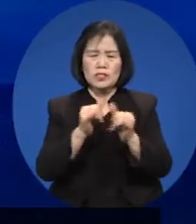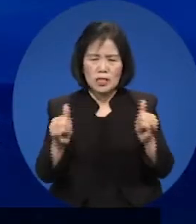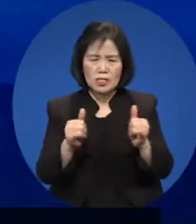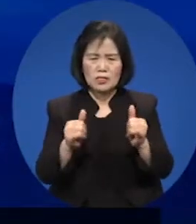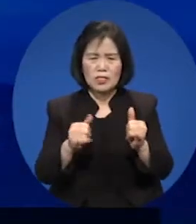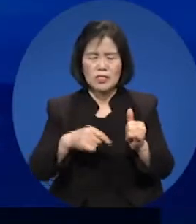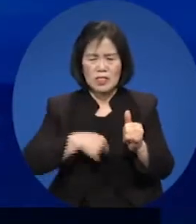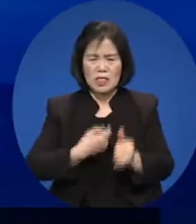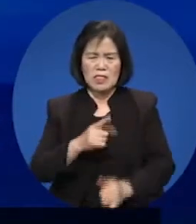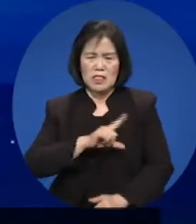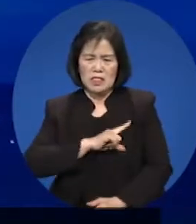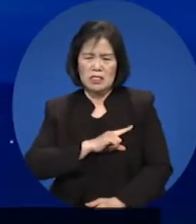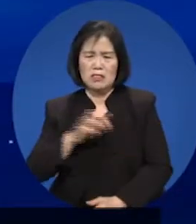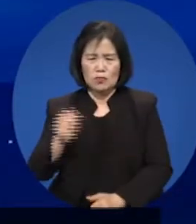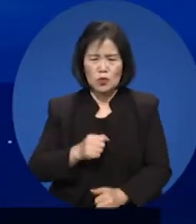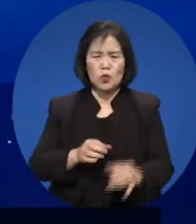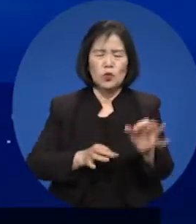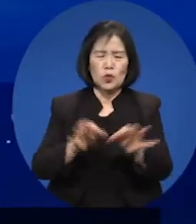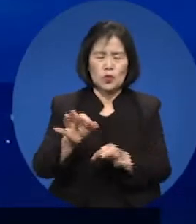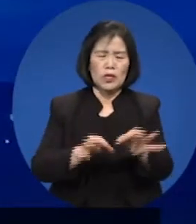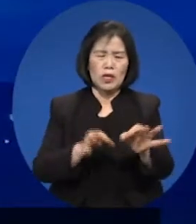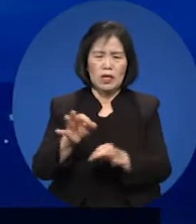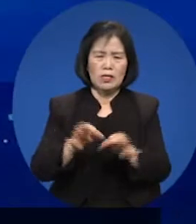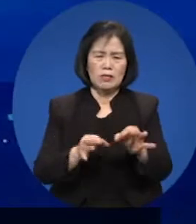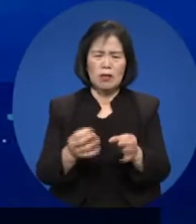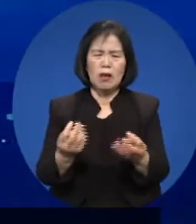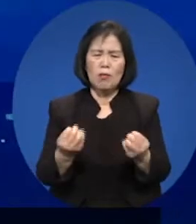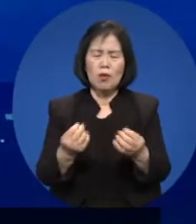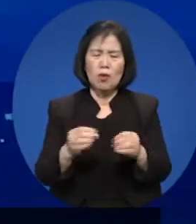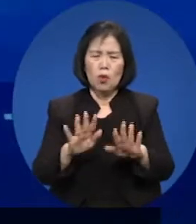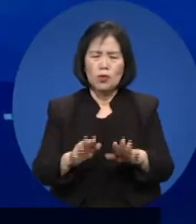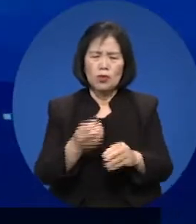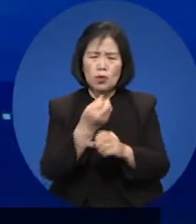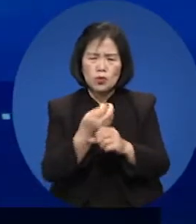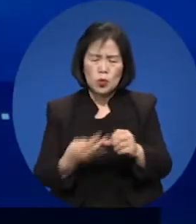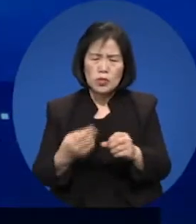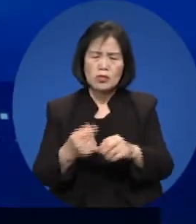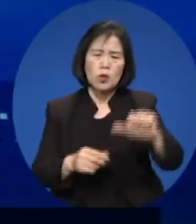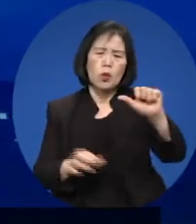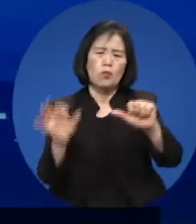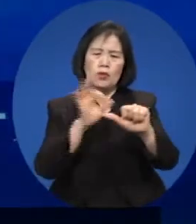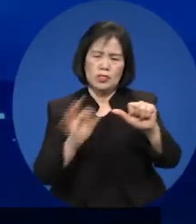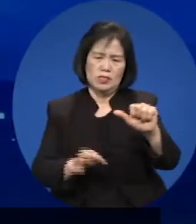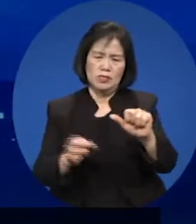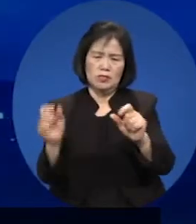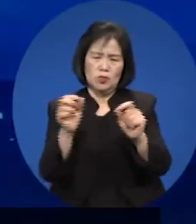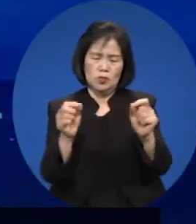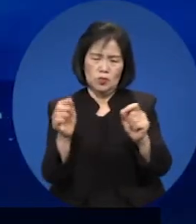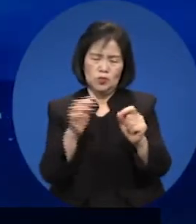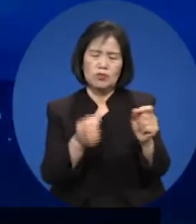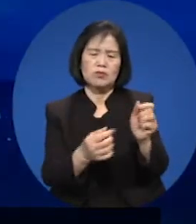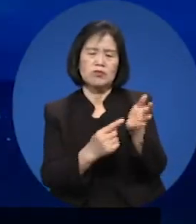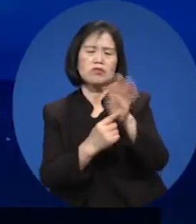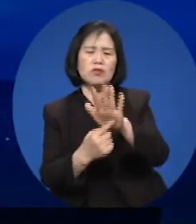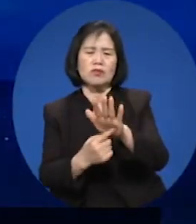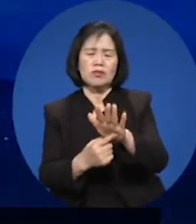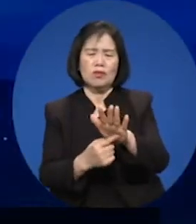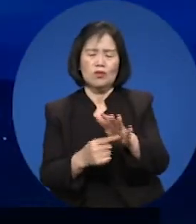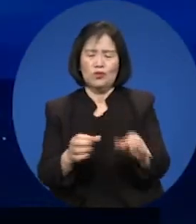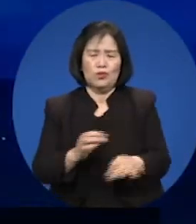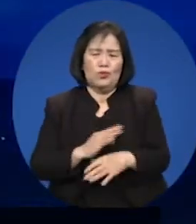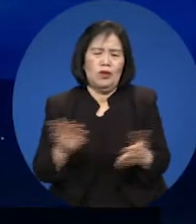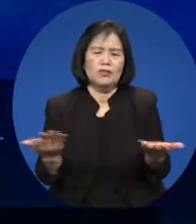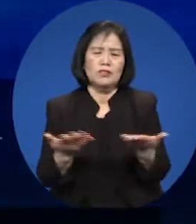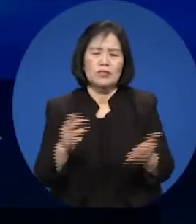자세 실명으로 이렇게 거래를 하는 비율이 오늘 조사에서 마농 퍼센트 가까이 드러났다 상당히 경악을 금치 못하는